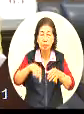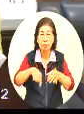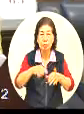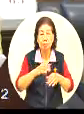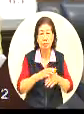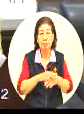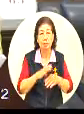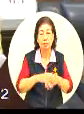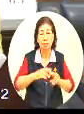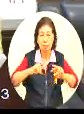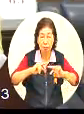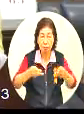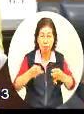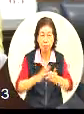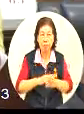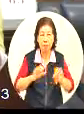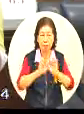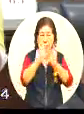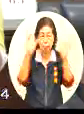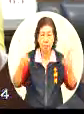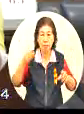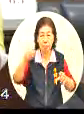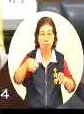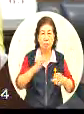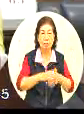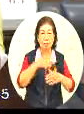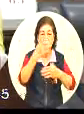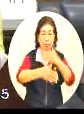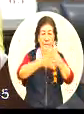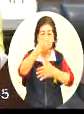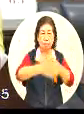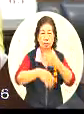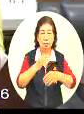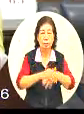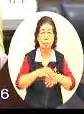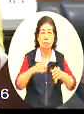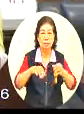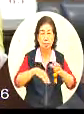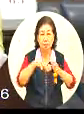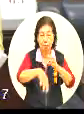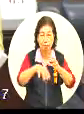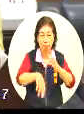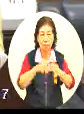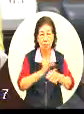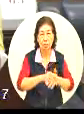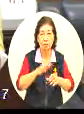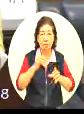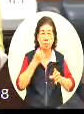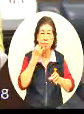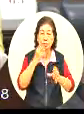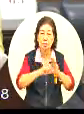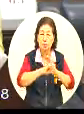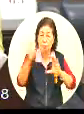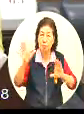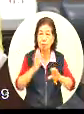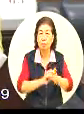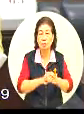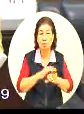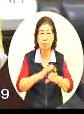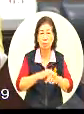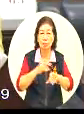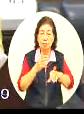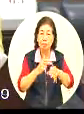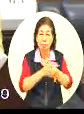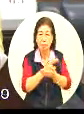为光点电影院了啊，所以它其实这个例子很不错，它播放具有艺术性还是专题性